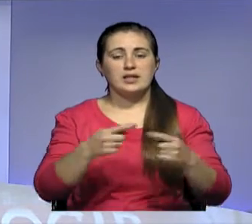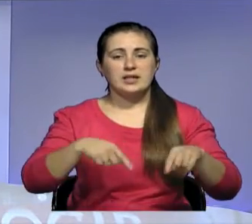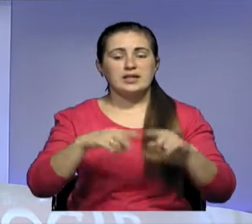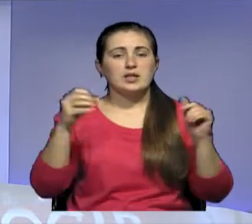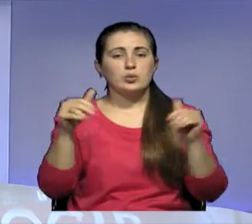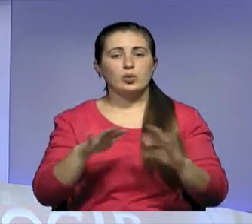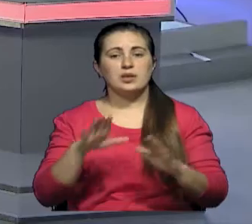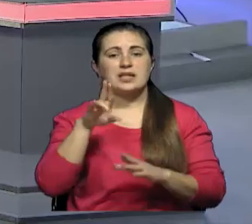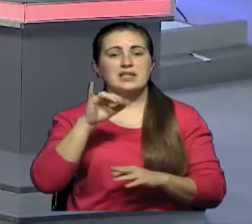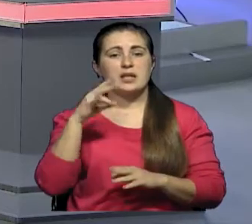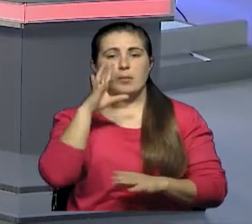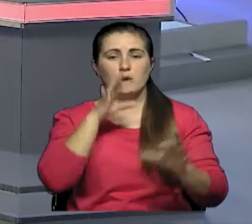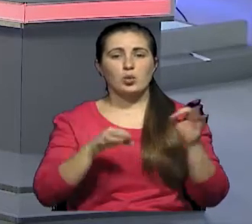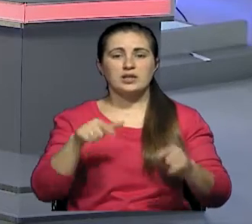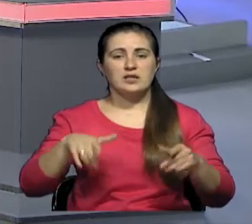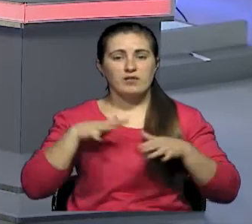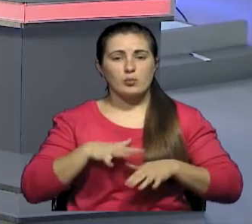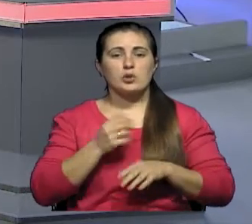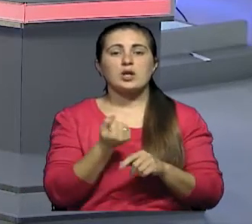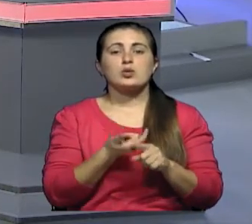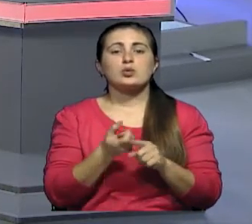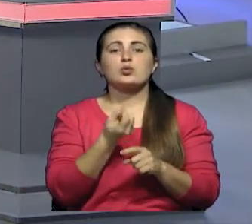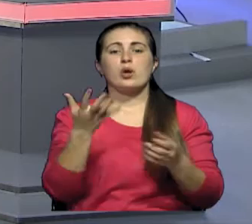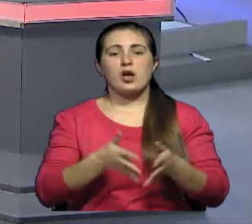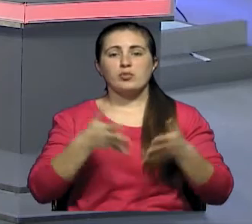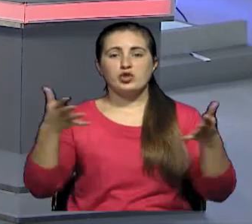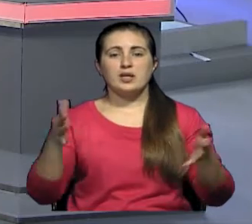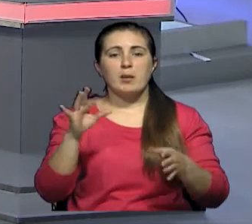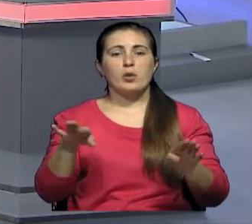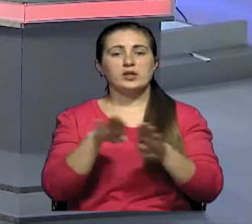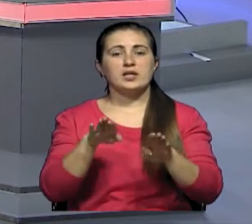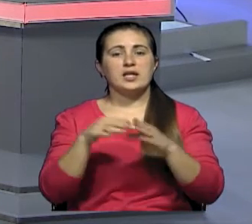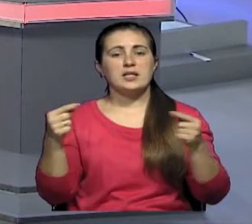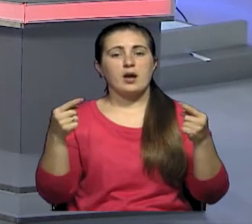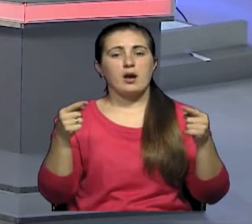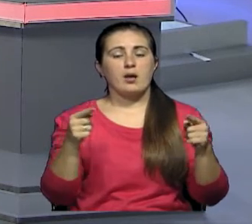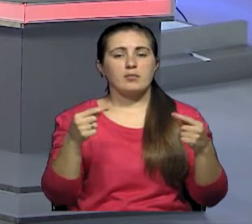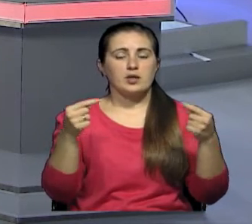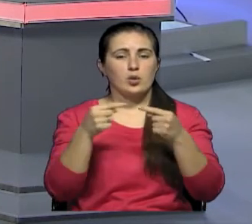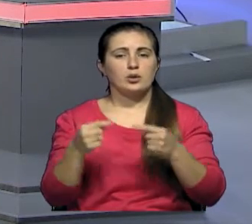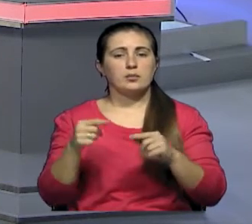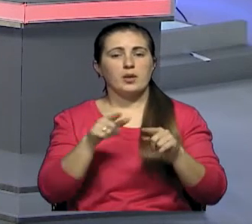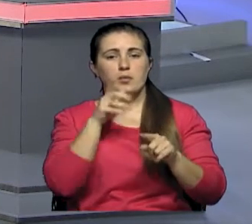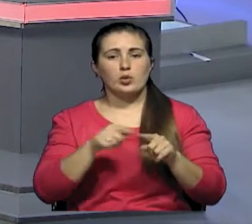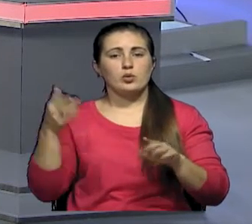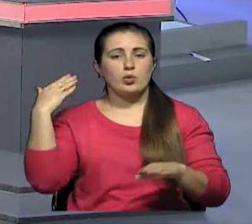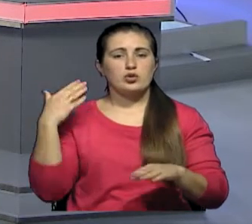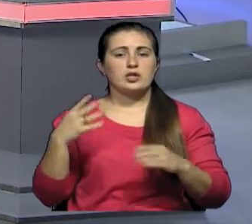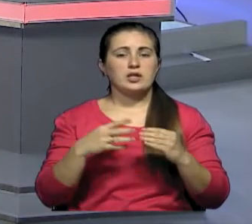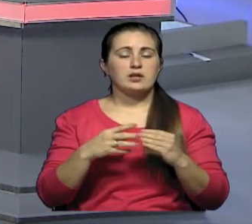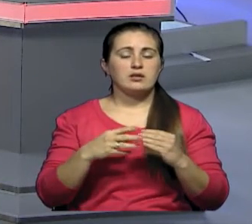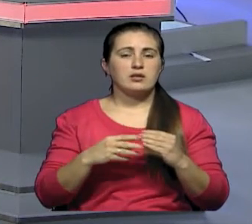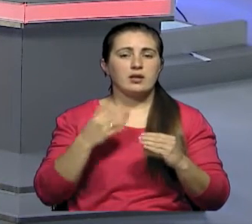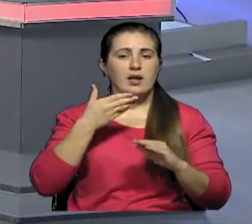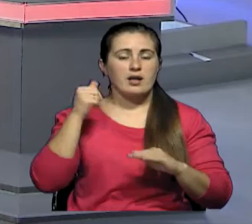природы здесь в крыму поскольку они обширны и по сравнению с определенными периодами прошлых лет этой земли нетронутой и